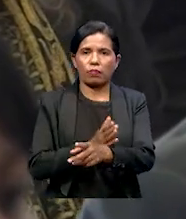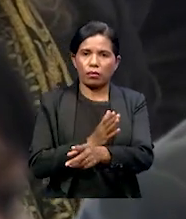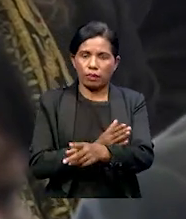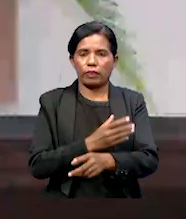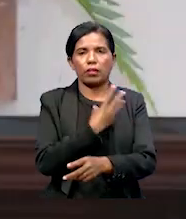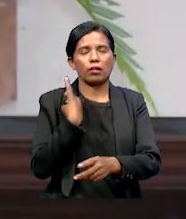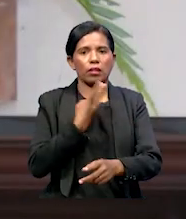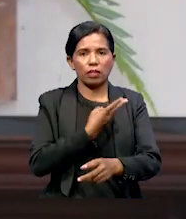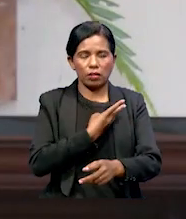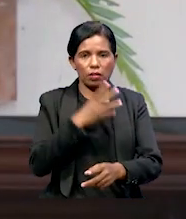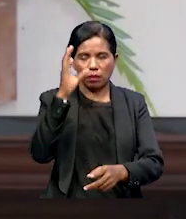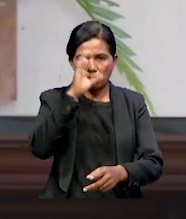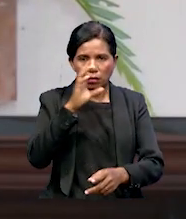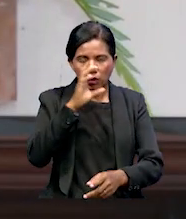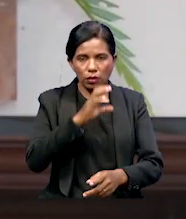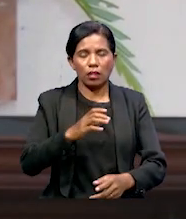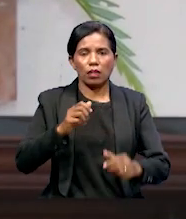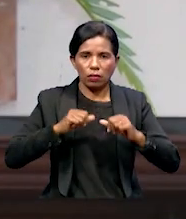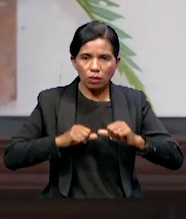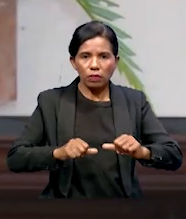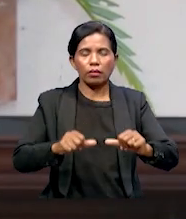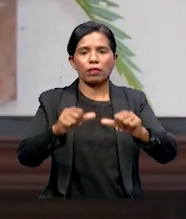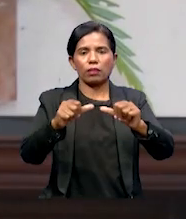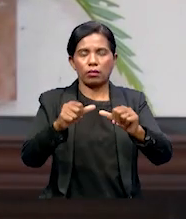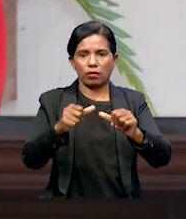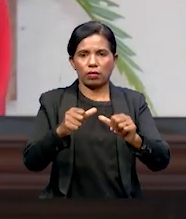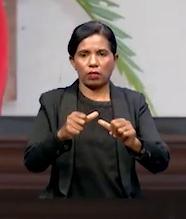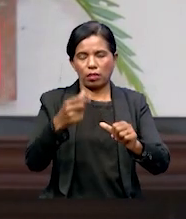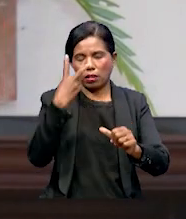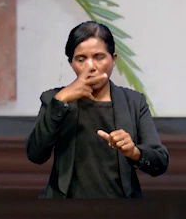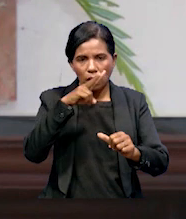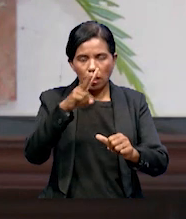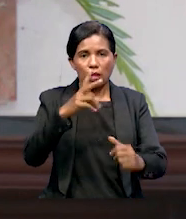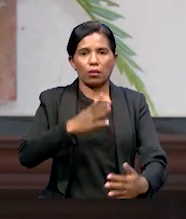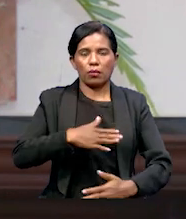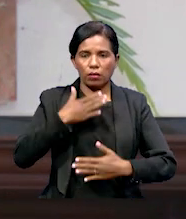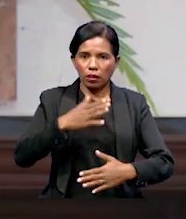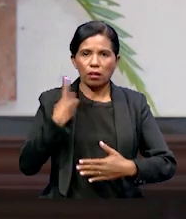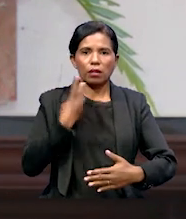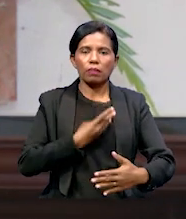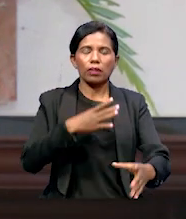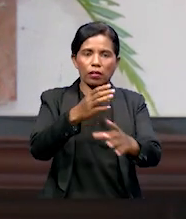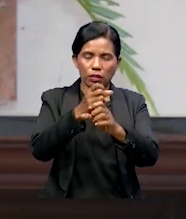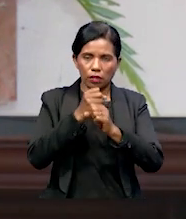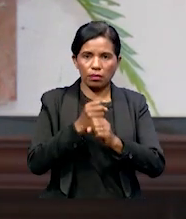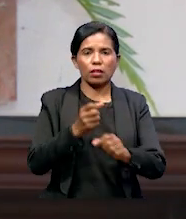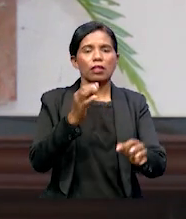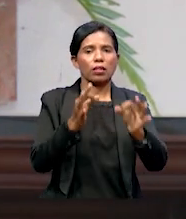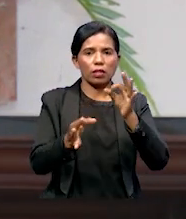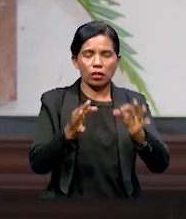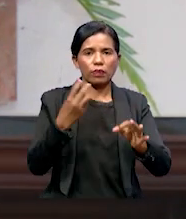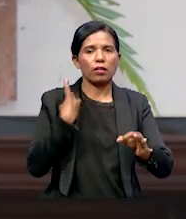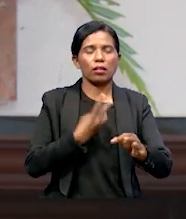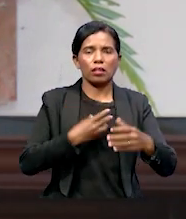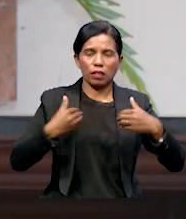ita buka tu continua tau mata mbak solo nebe ita sim. Mas ki ita ni susar,